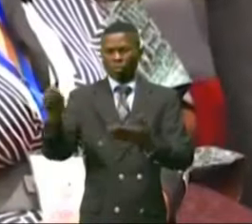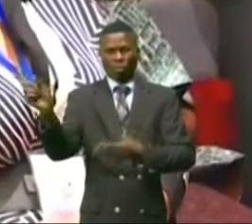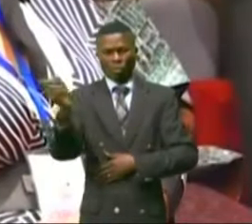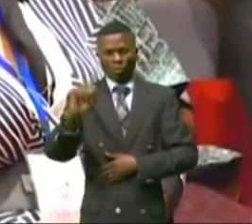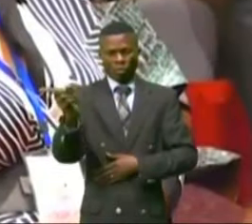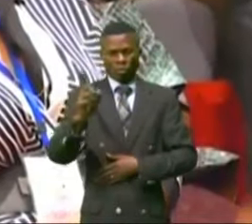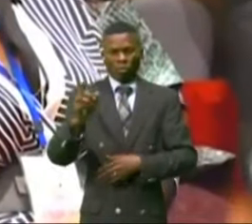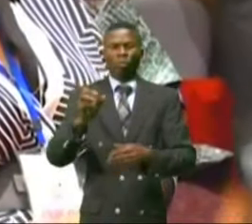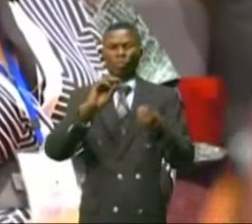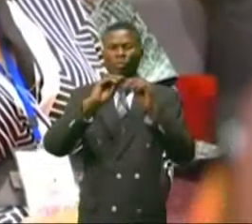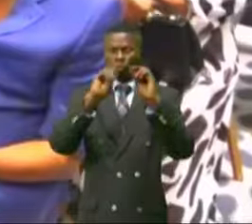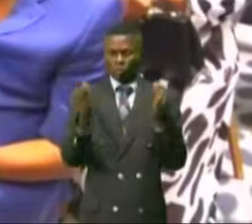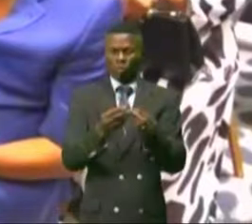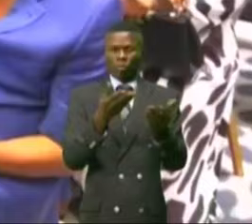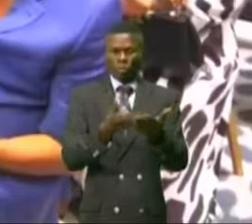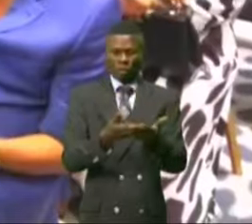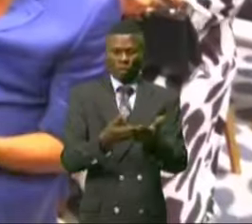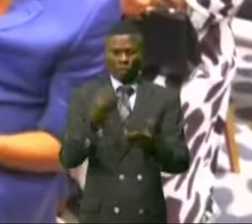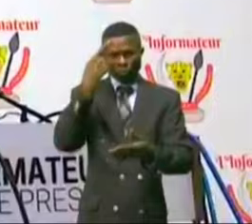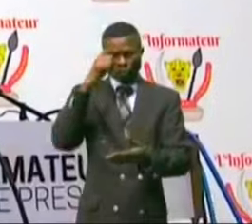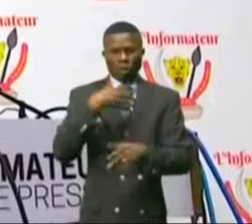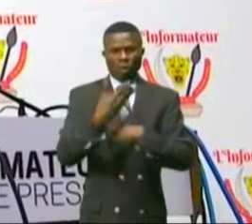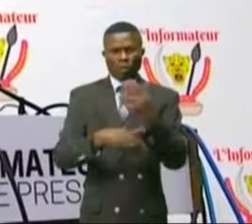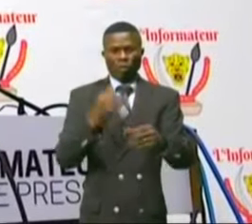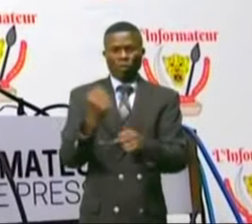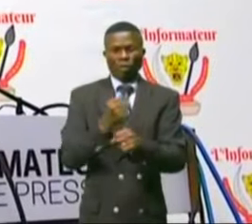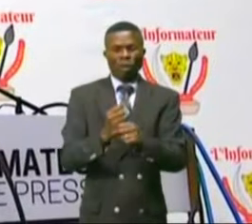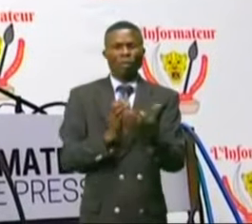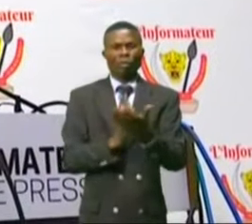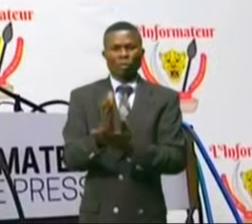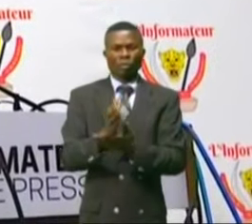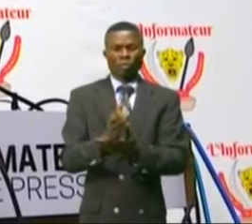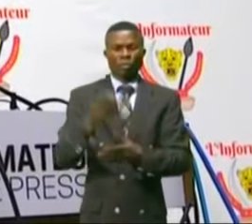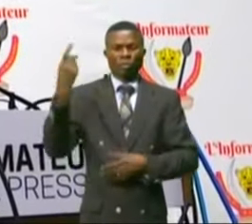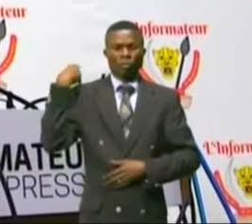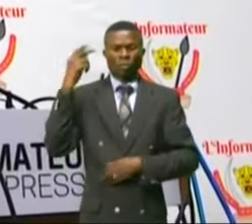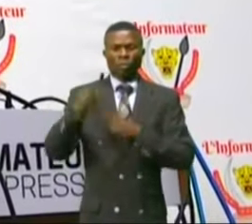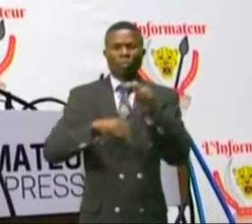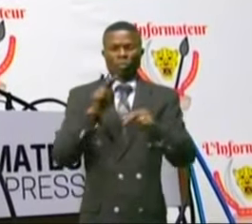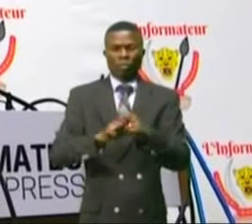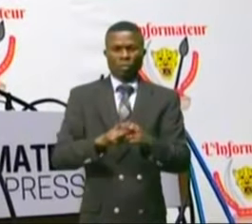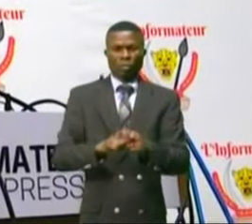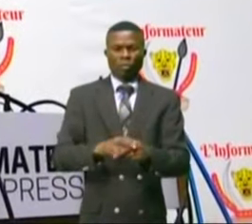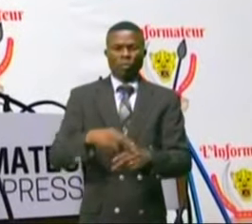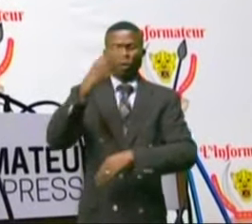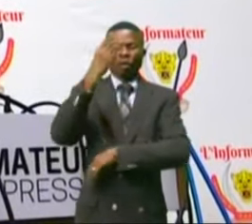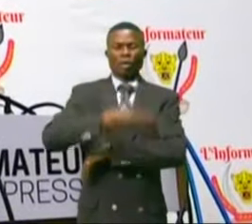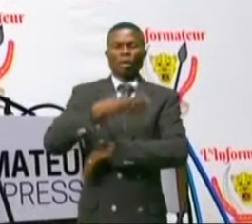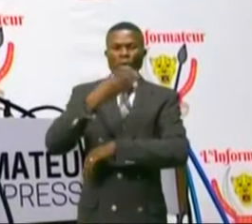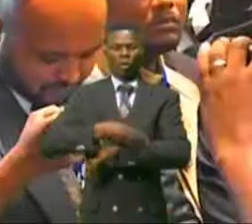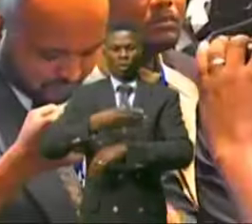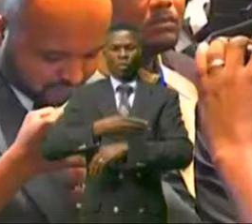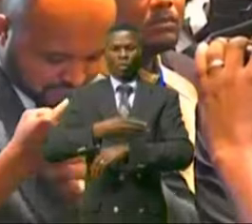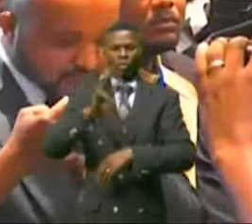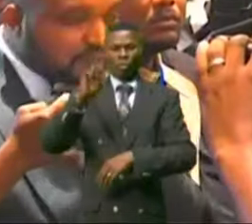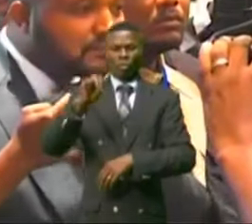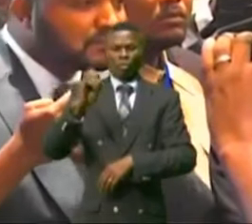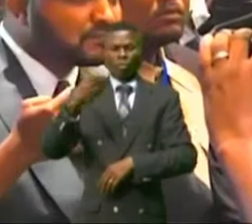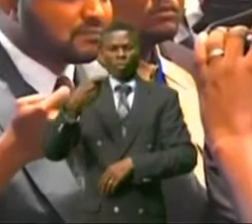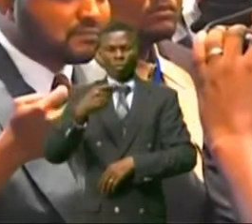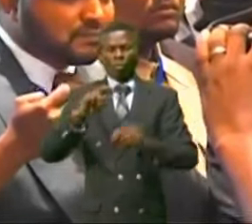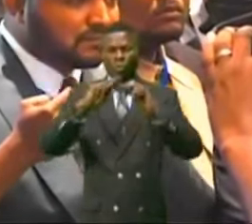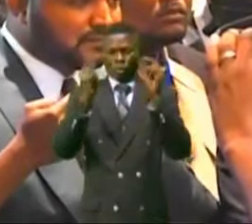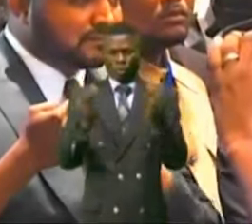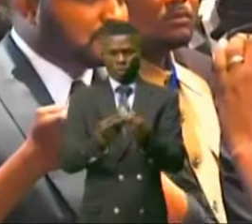de ses consultations. Pour accomplir sa mission, le député national du Moamba sera accompagné par un